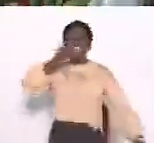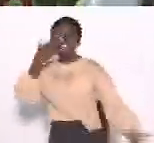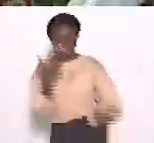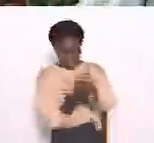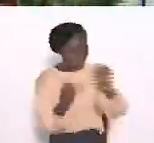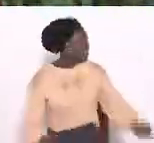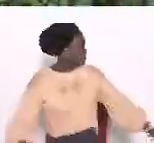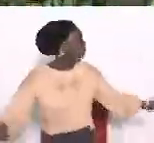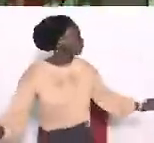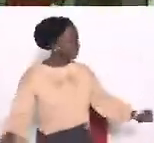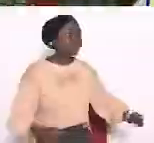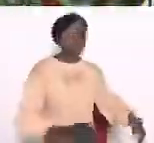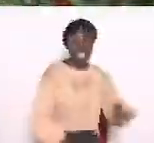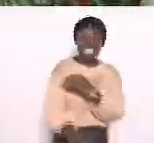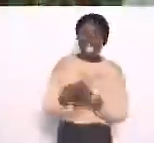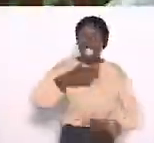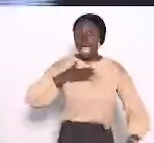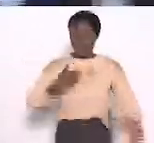di